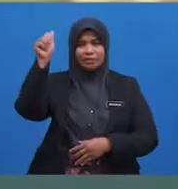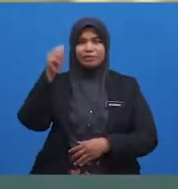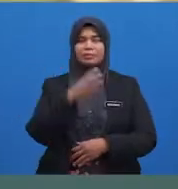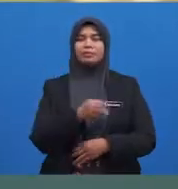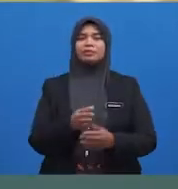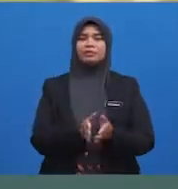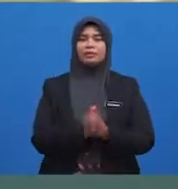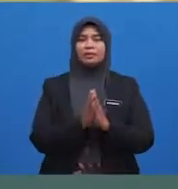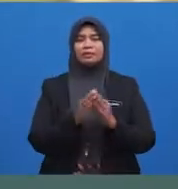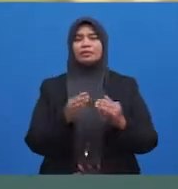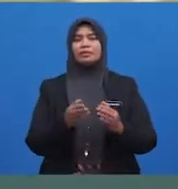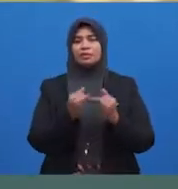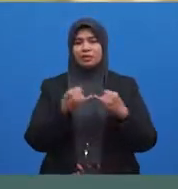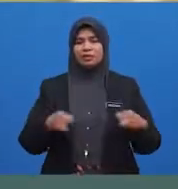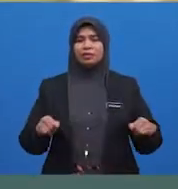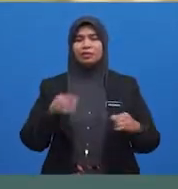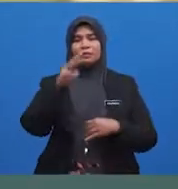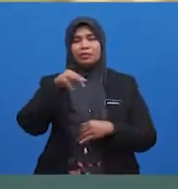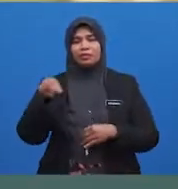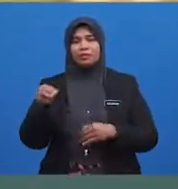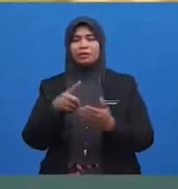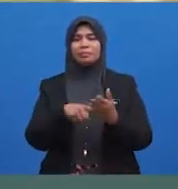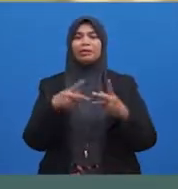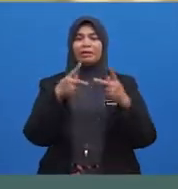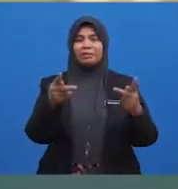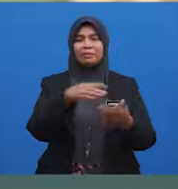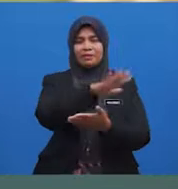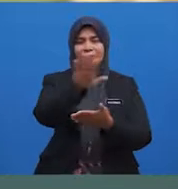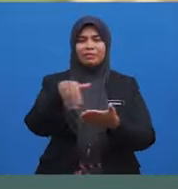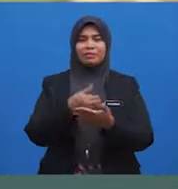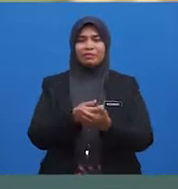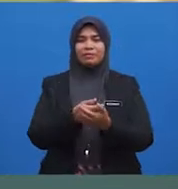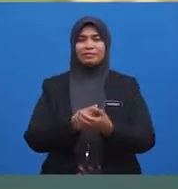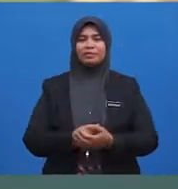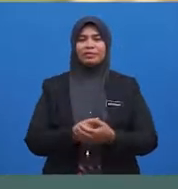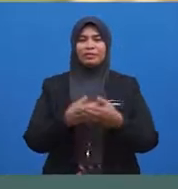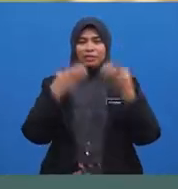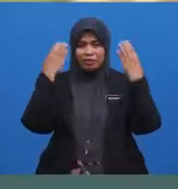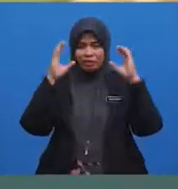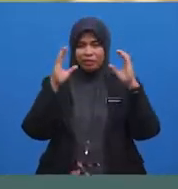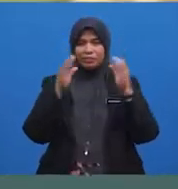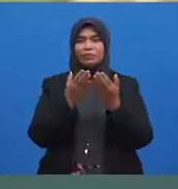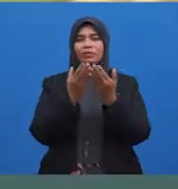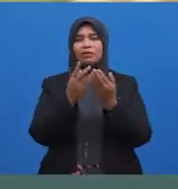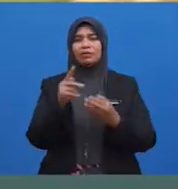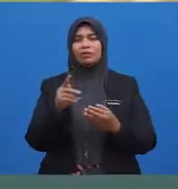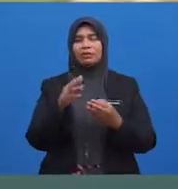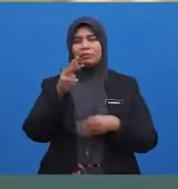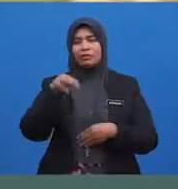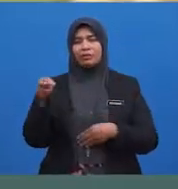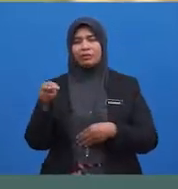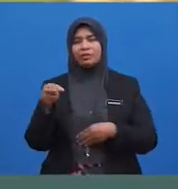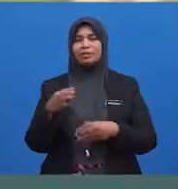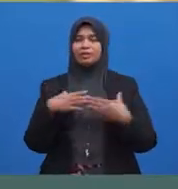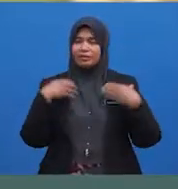Assalamualaikum dan selamat sejahtera murid-murid. Apa khabar semua? Cikgu doakan murid-murid berada